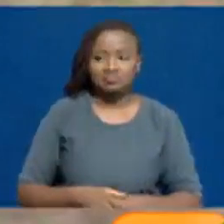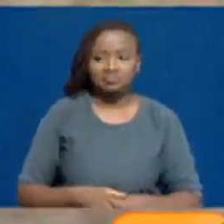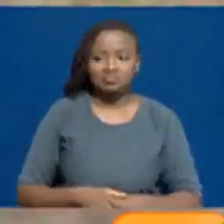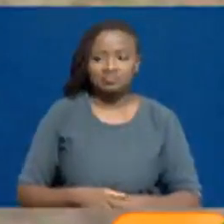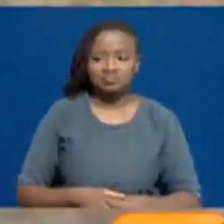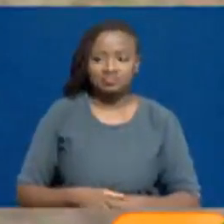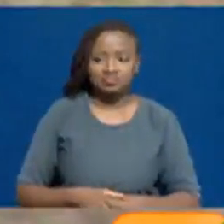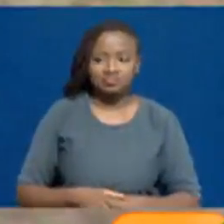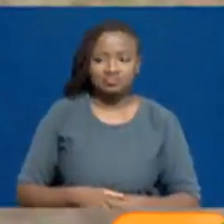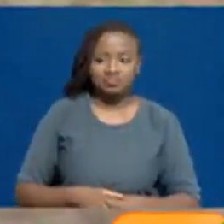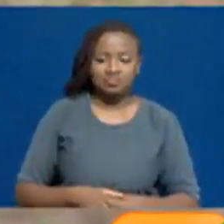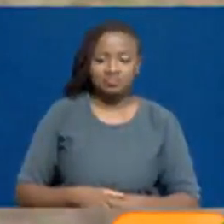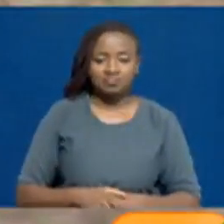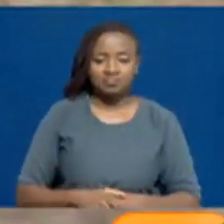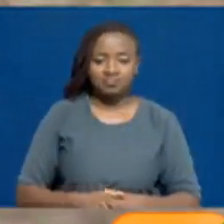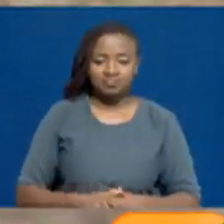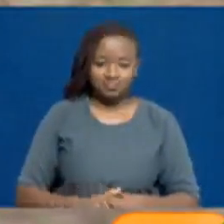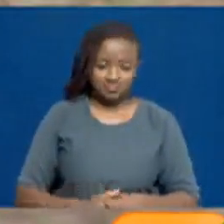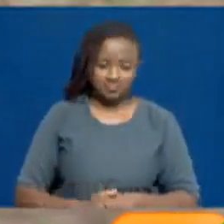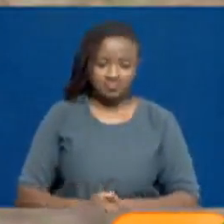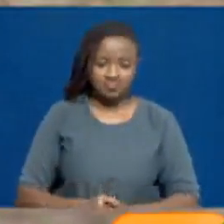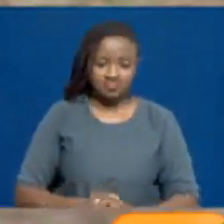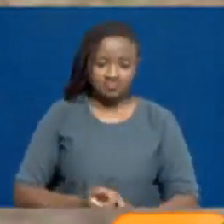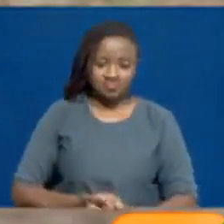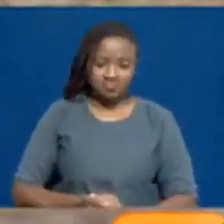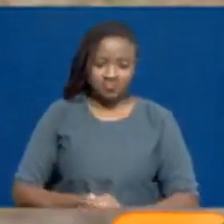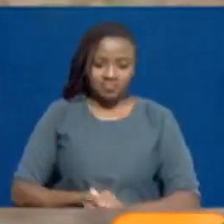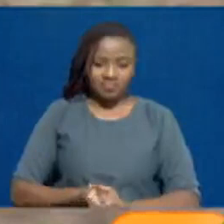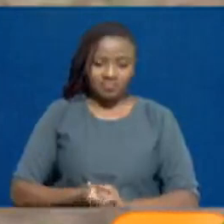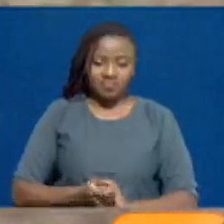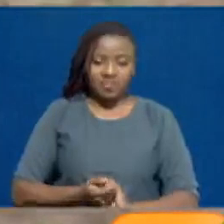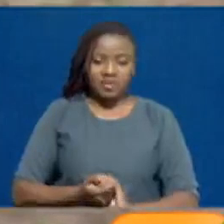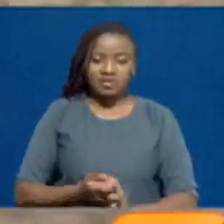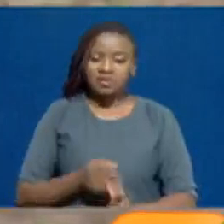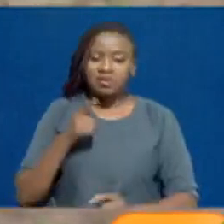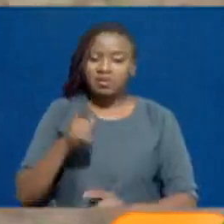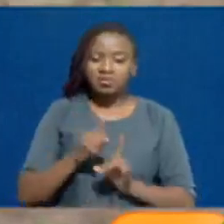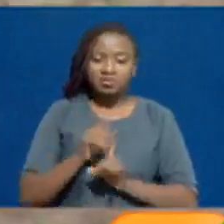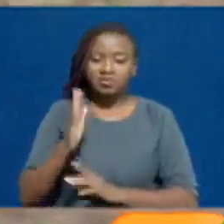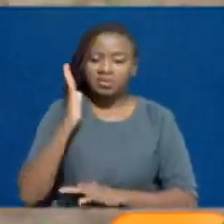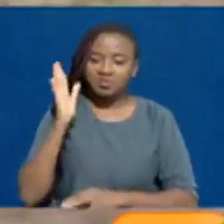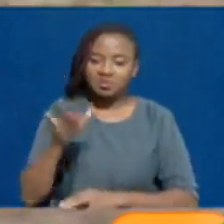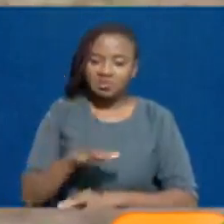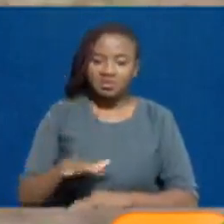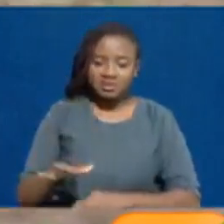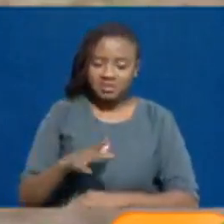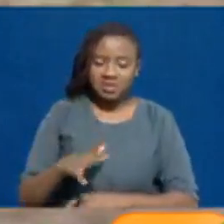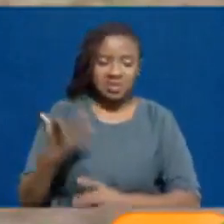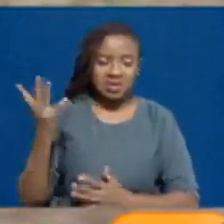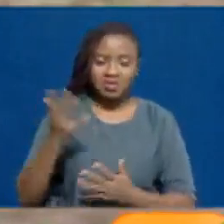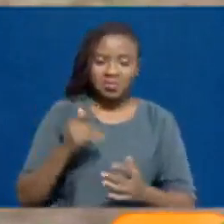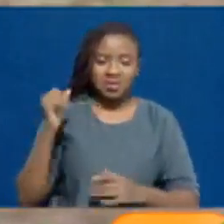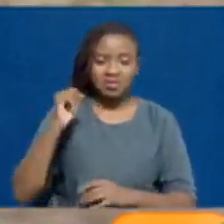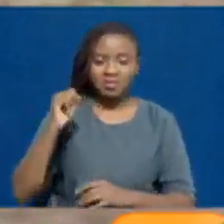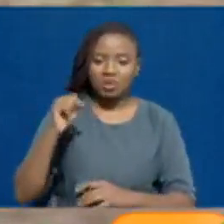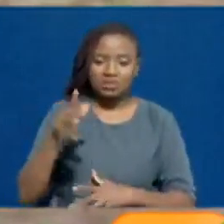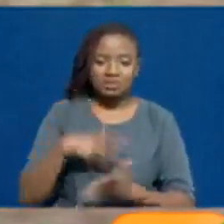amekuwa ameatakiwa zinakuwa ni hafifu, kwa sababu ile security, barabara ya security ilileta siasa ikawa ya kwamba